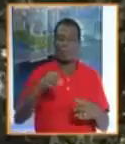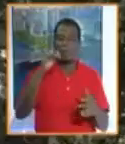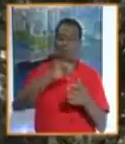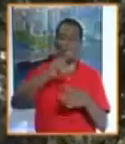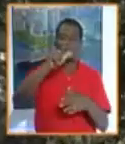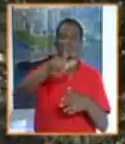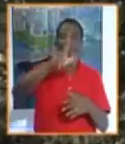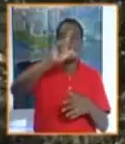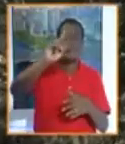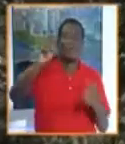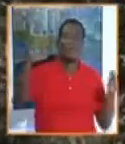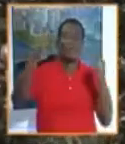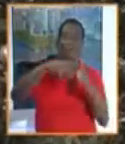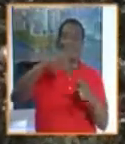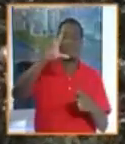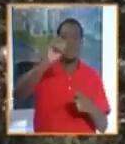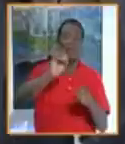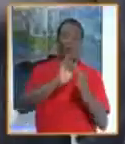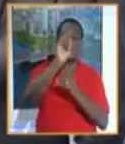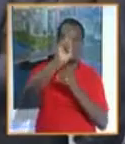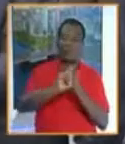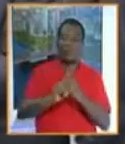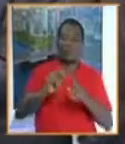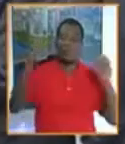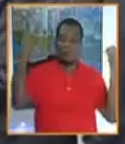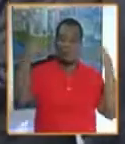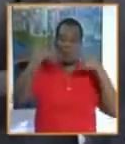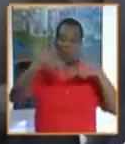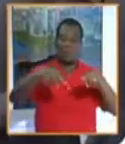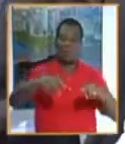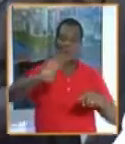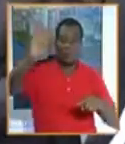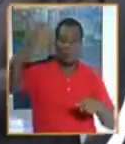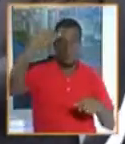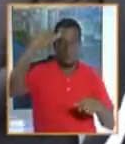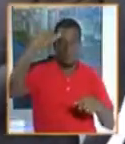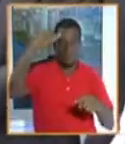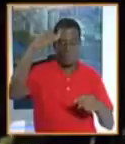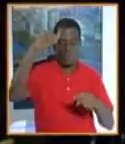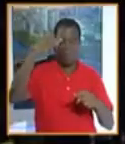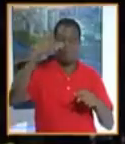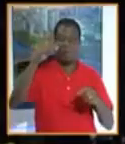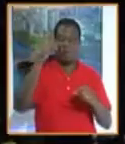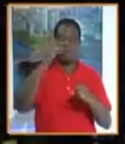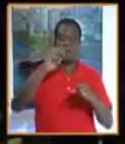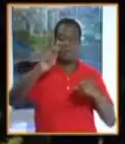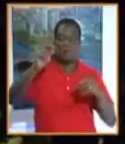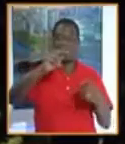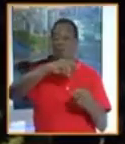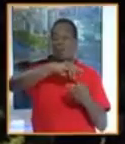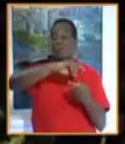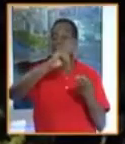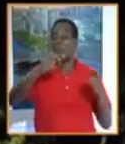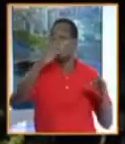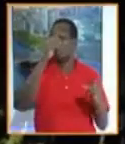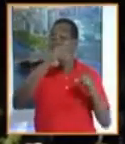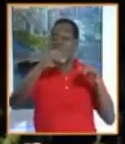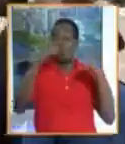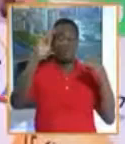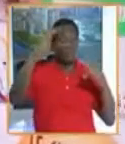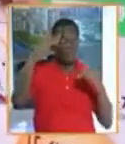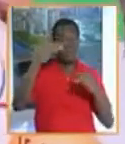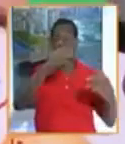au 30 juin 2010 est à l'occasion le ministre auprès du président de la république en charge de ces jeux le pmu